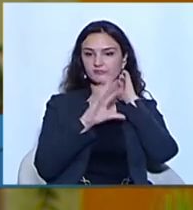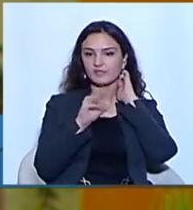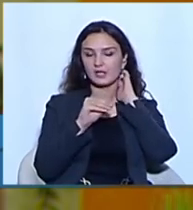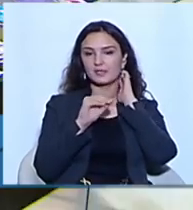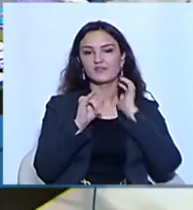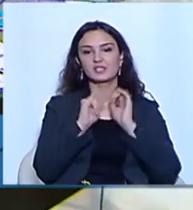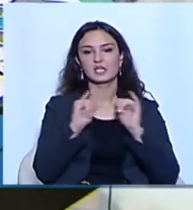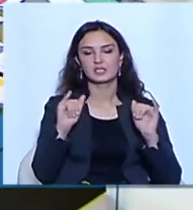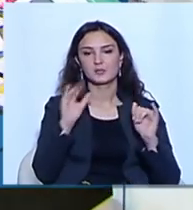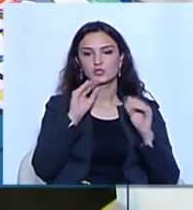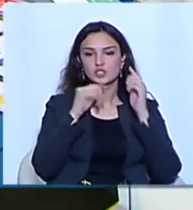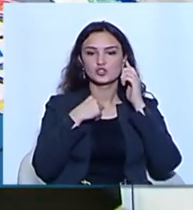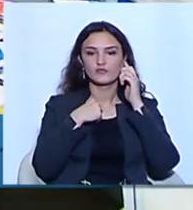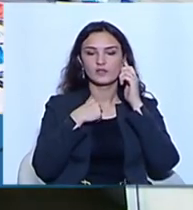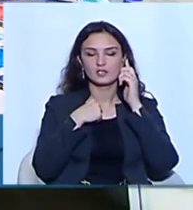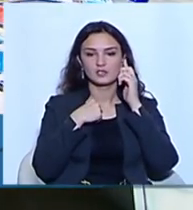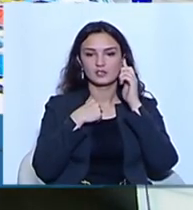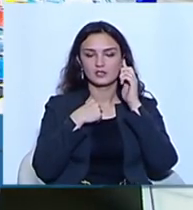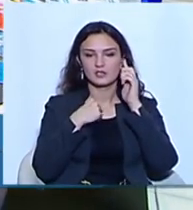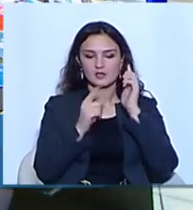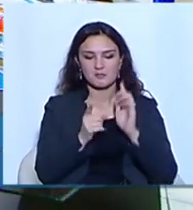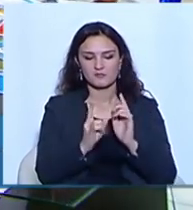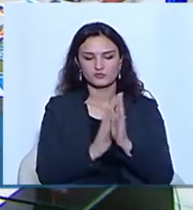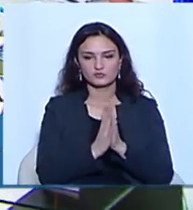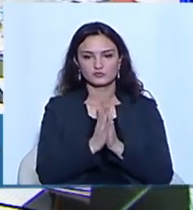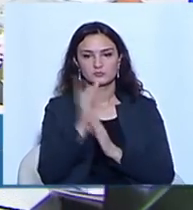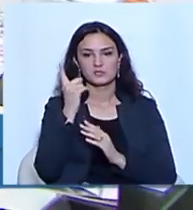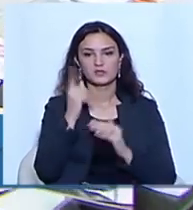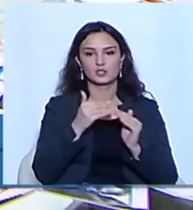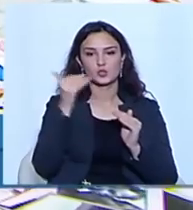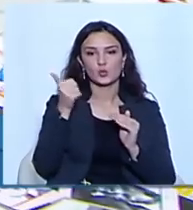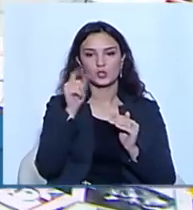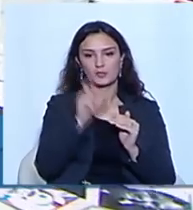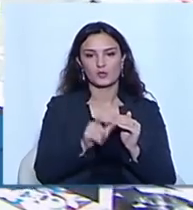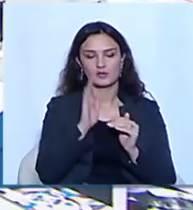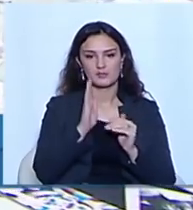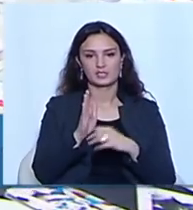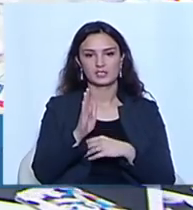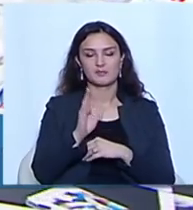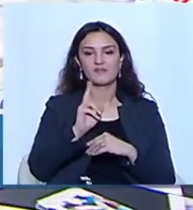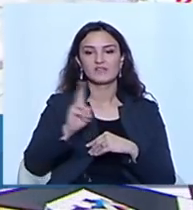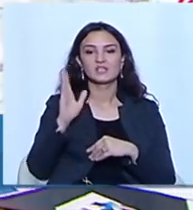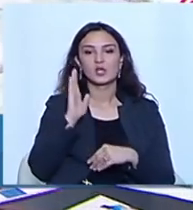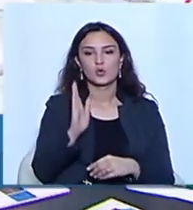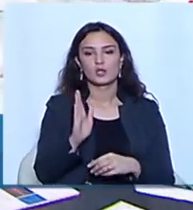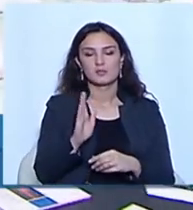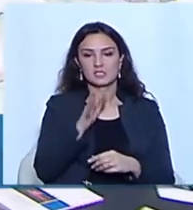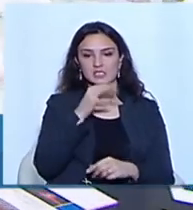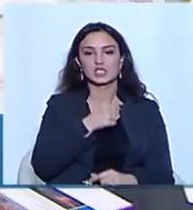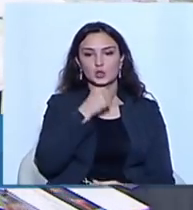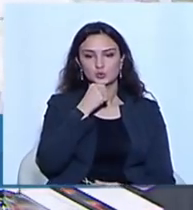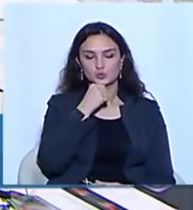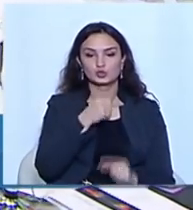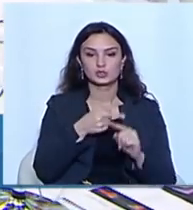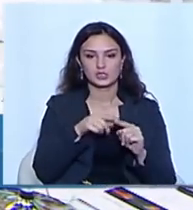ყველაფერი ვითარდება, როდესაც ჩვენ საძირკოს ვუყრით შემდგომში პიროვნება როგორი იქნება, ვინ გვეყოლება ზრდასრულ